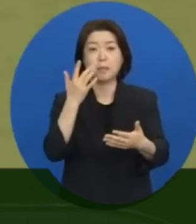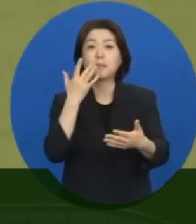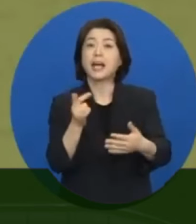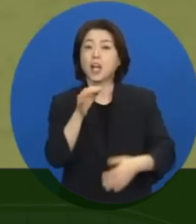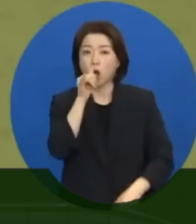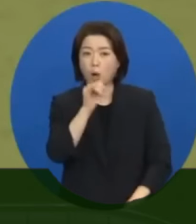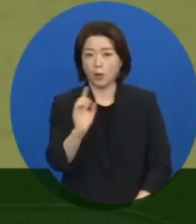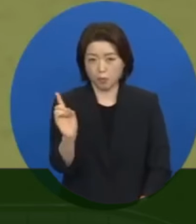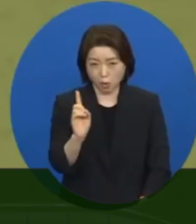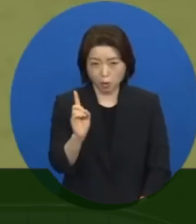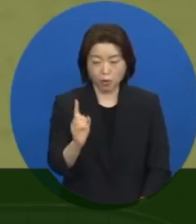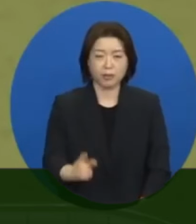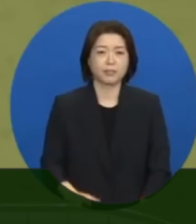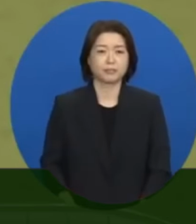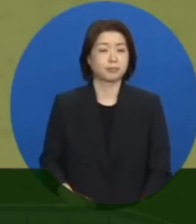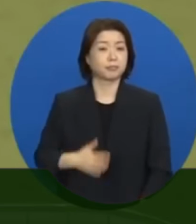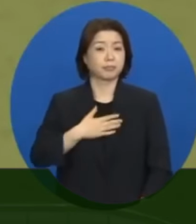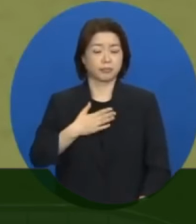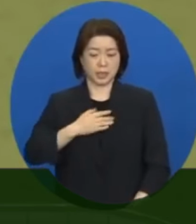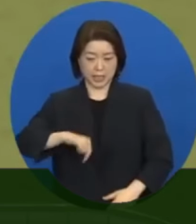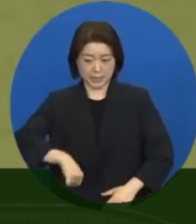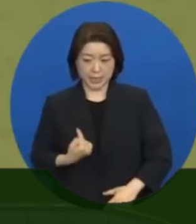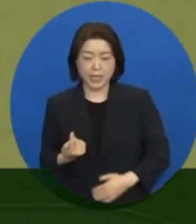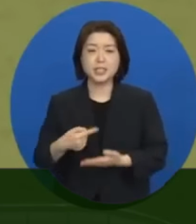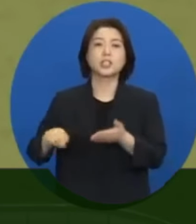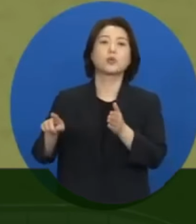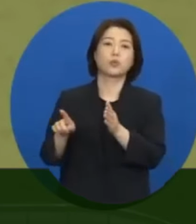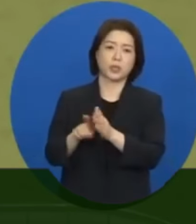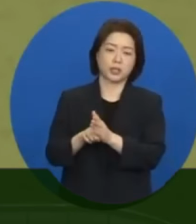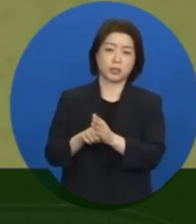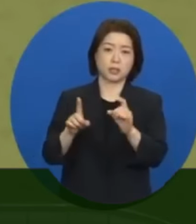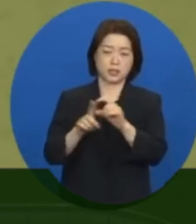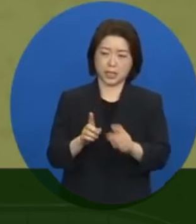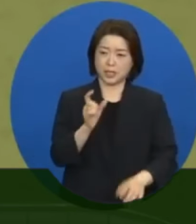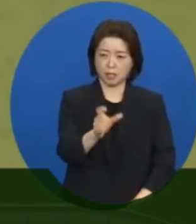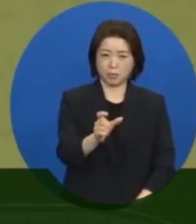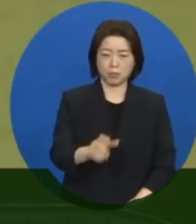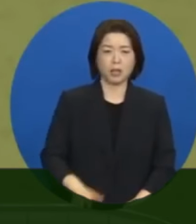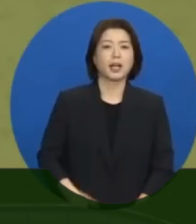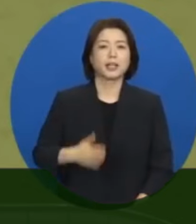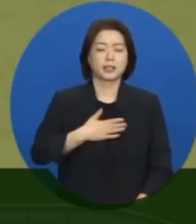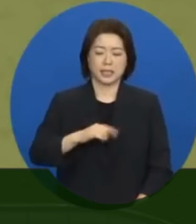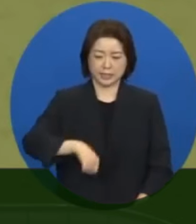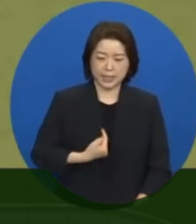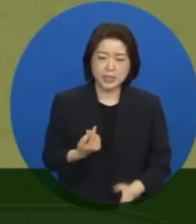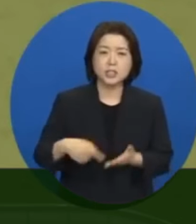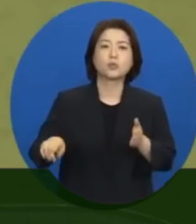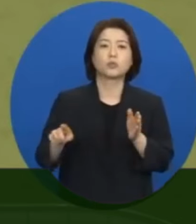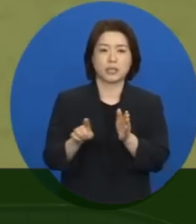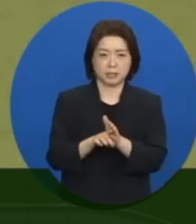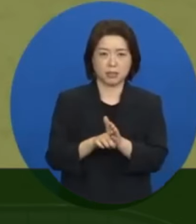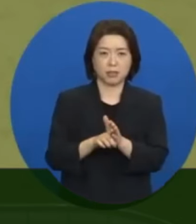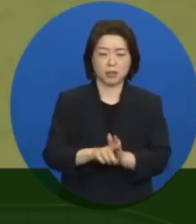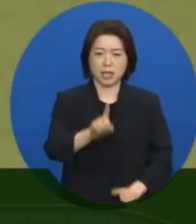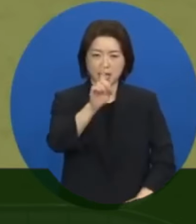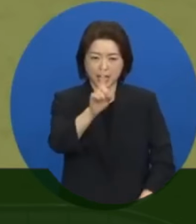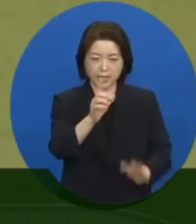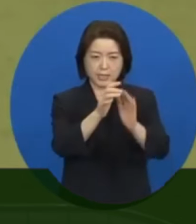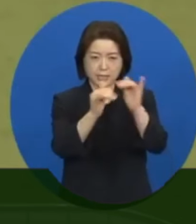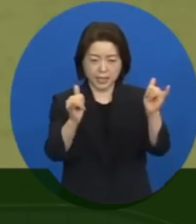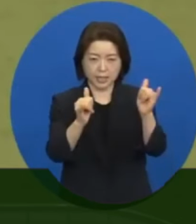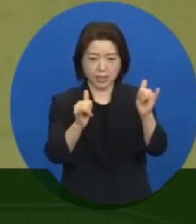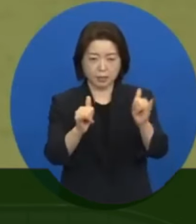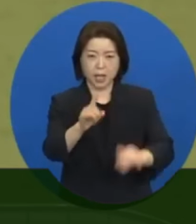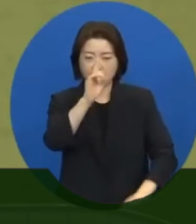있는데 뭐냐면 나 자신을 위해서라는 뜻입니다 for my 내 자신을 위해서 한 사람을